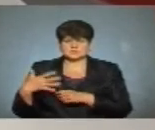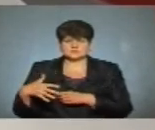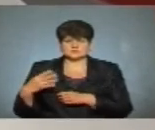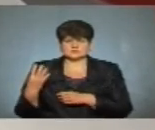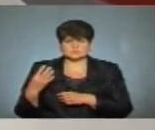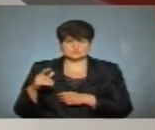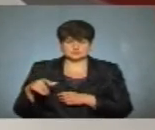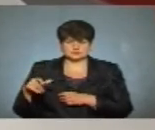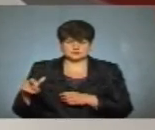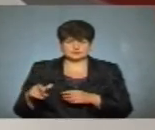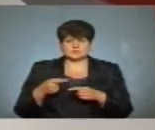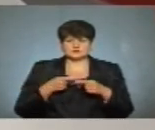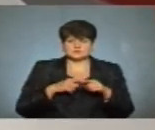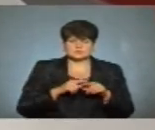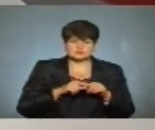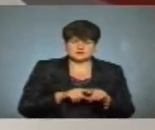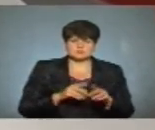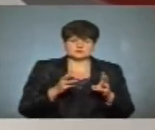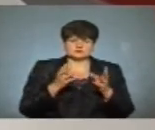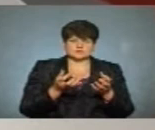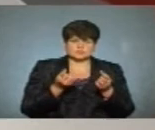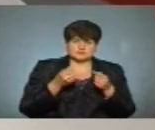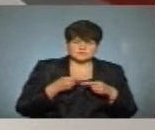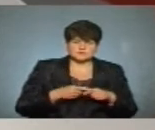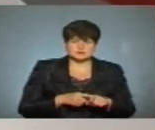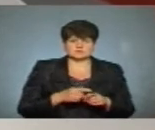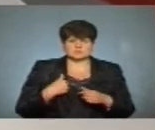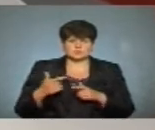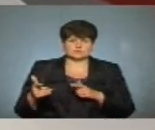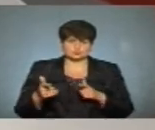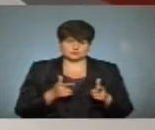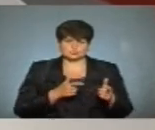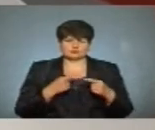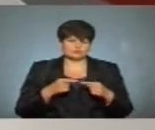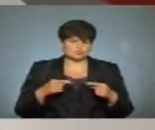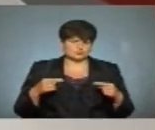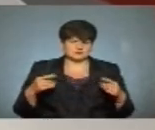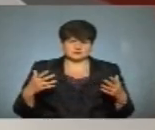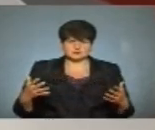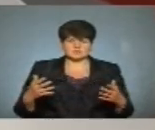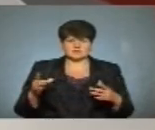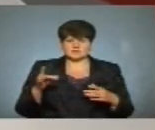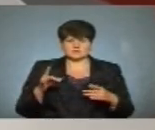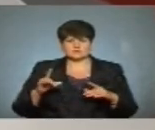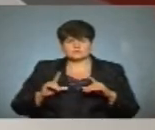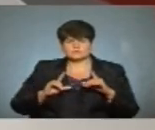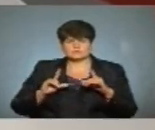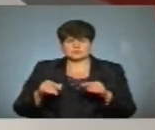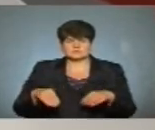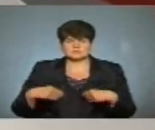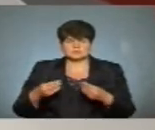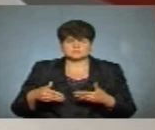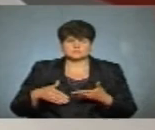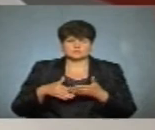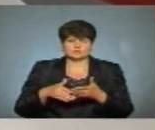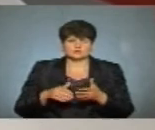чоловік з інженерною технікою, пожежно-рятувальною технікою. І ми готові в будь-який район виїхати і надати допомогу